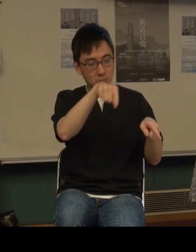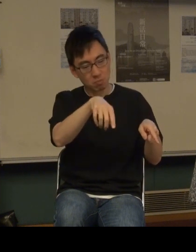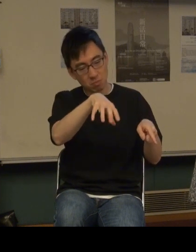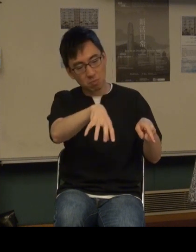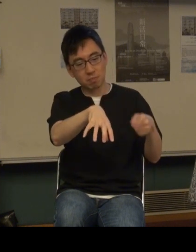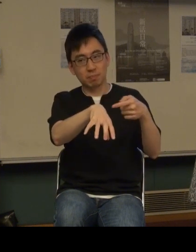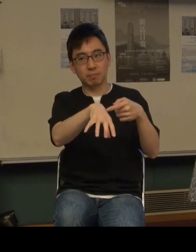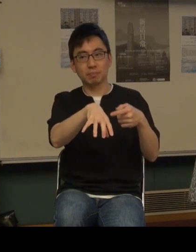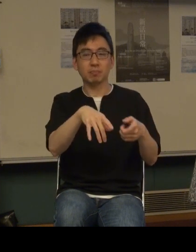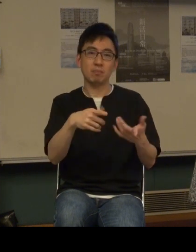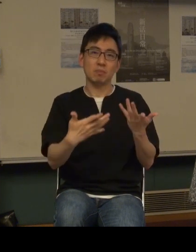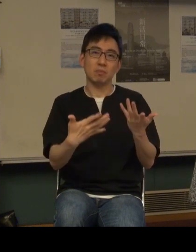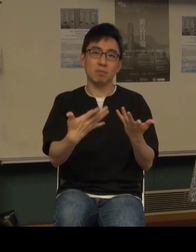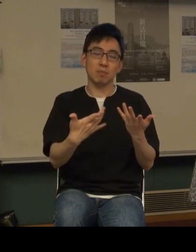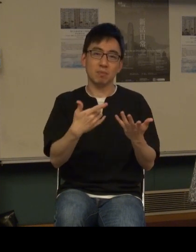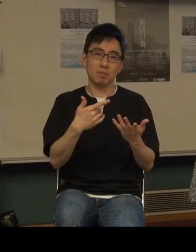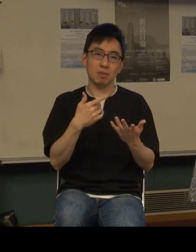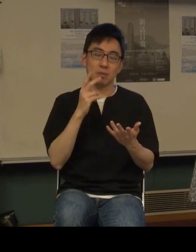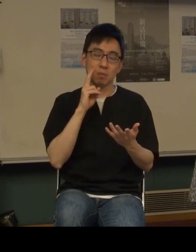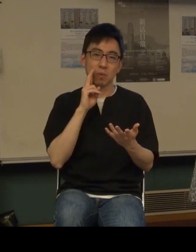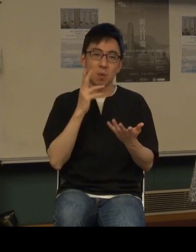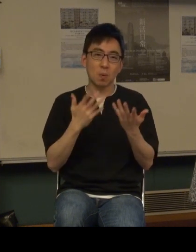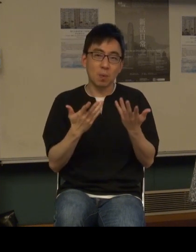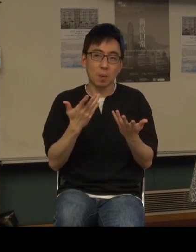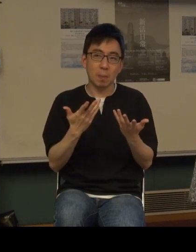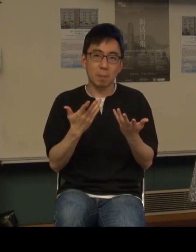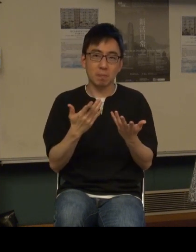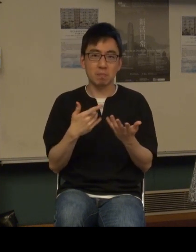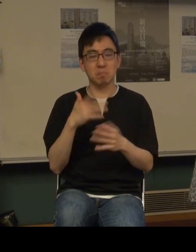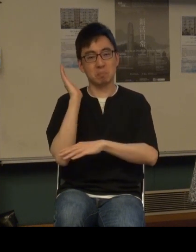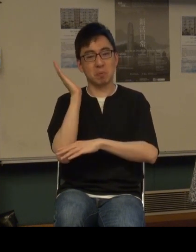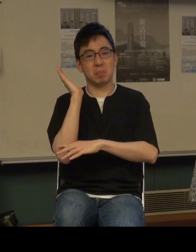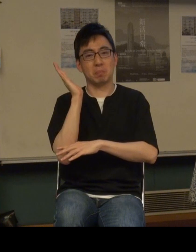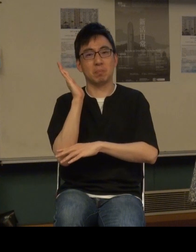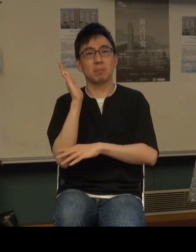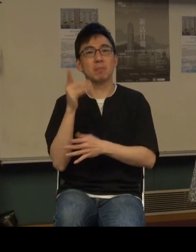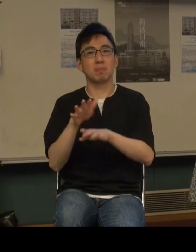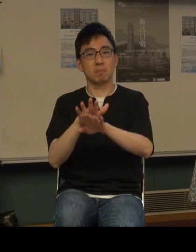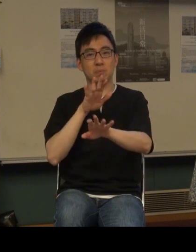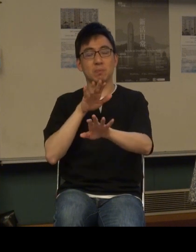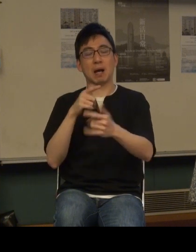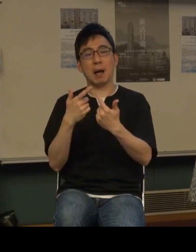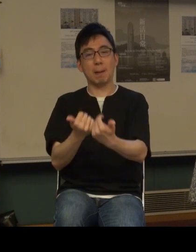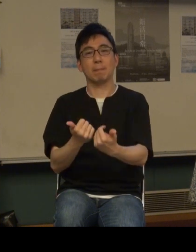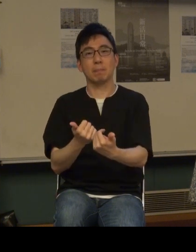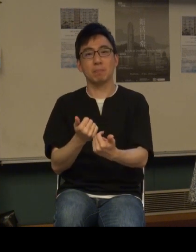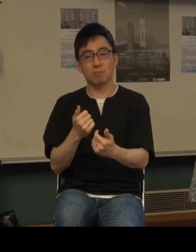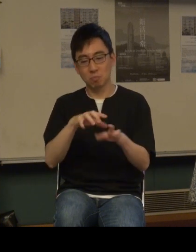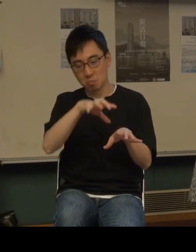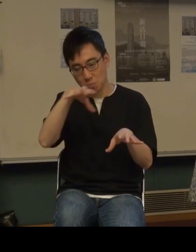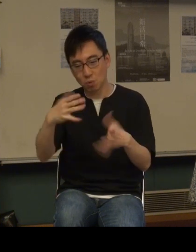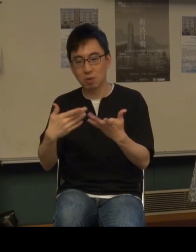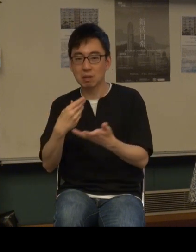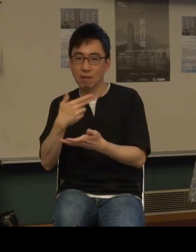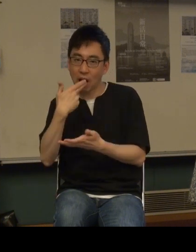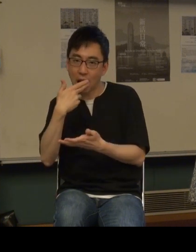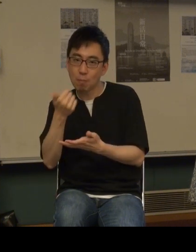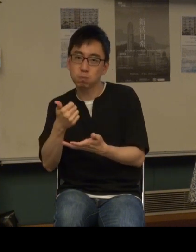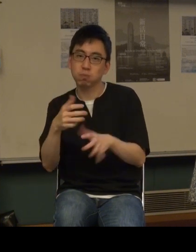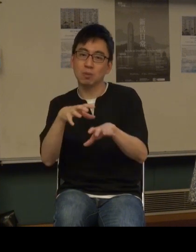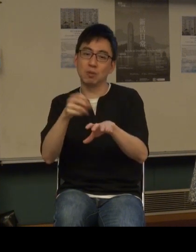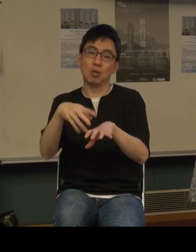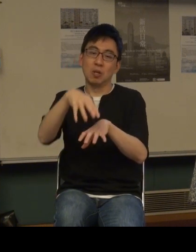個即係 auditorium， 即係一個演講廳同埋一個 一個食堂，跟住